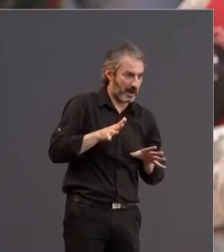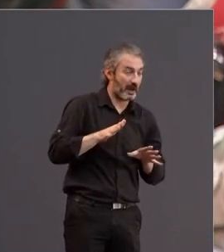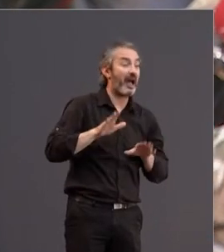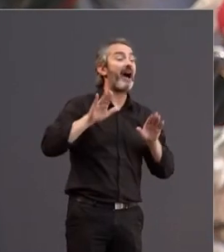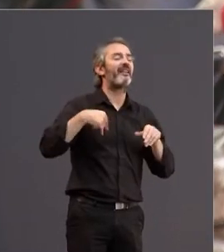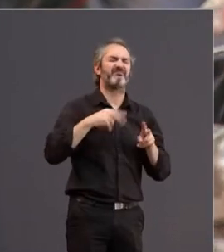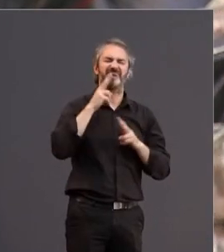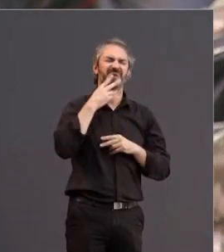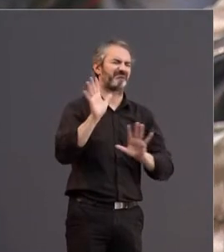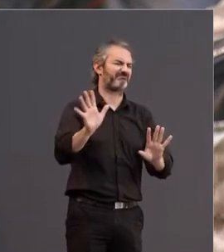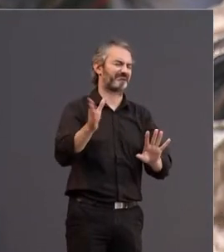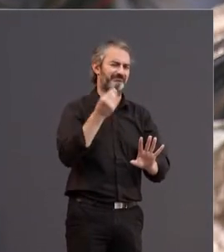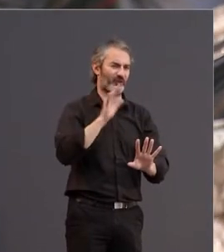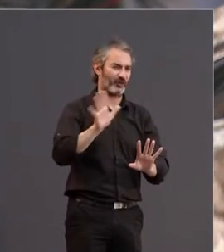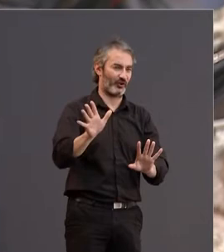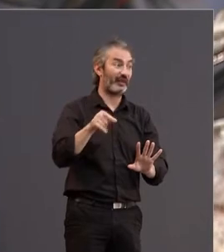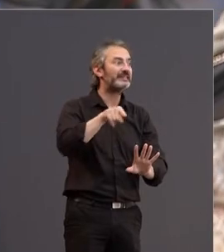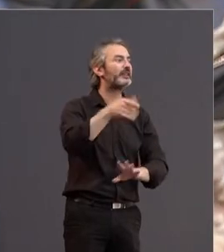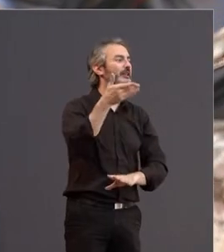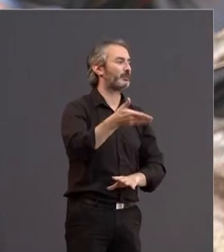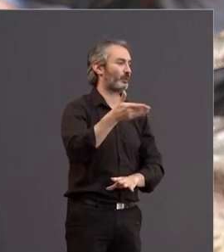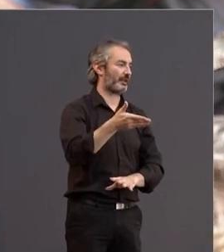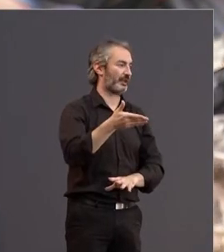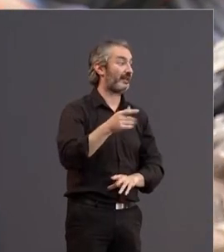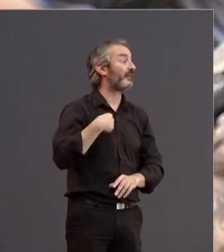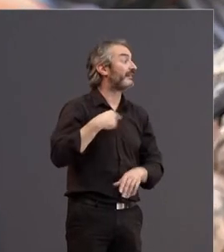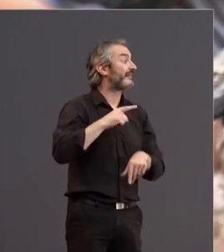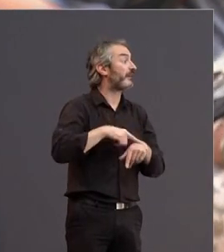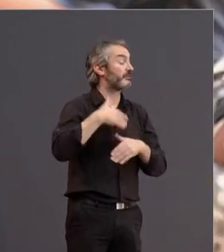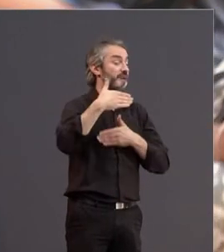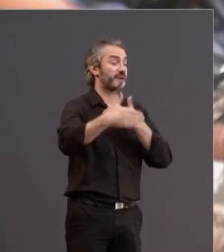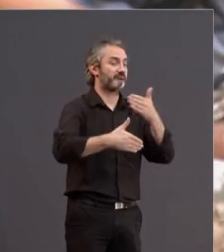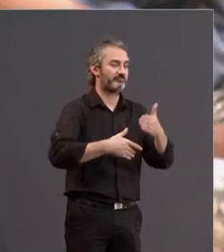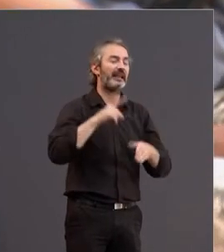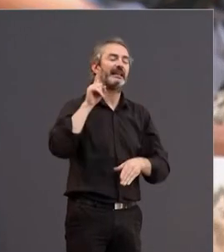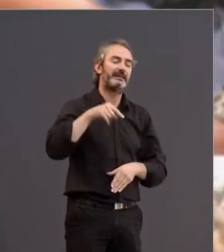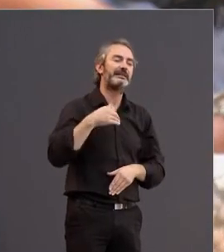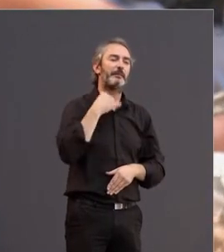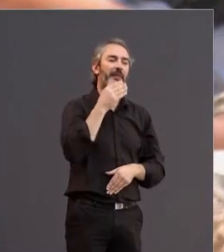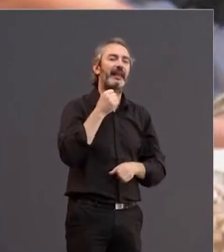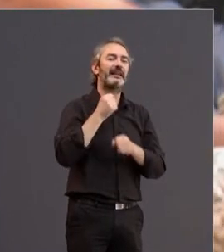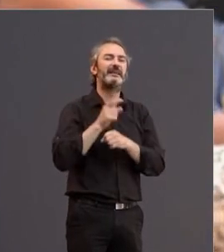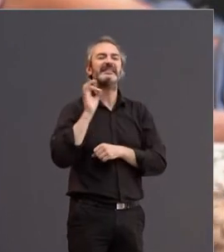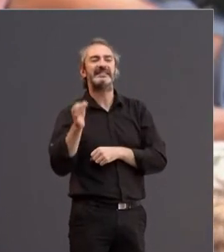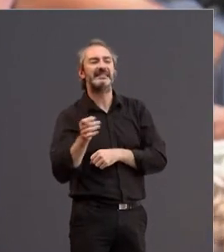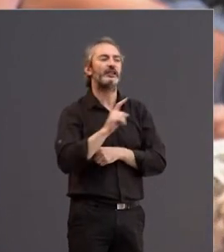els vaig dir que no. I això també és important. Amb el pas del temps, també paga la pena que decidiu amb qui voleu